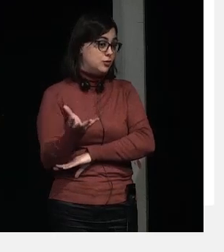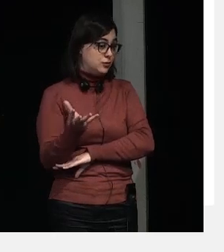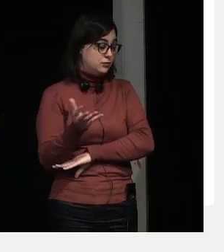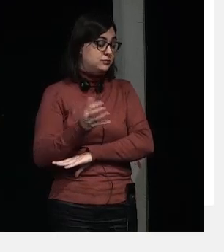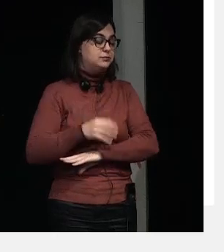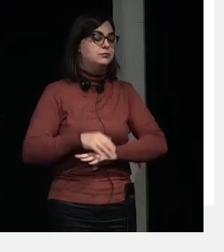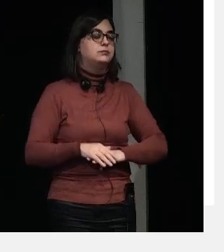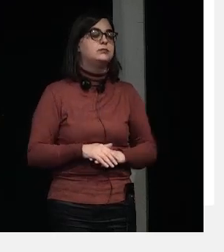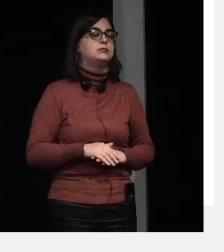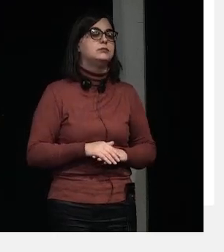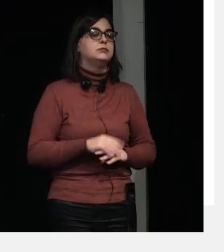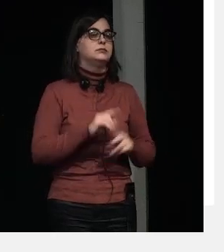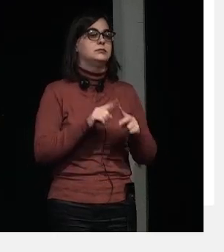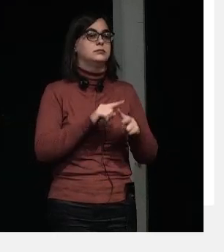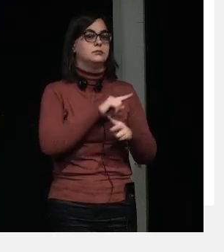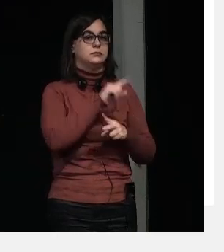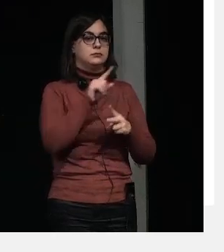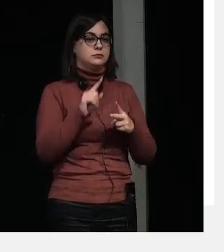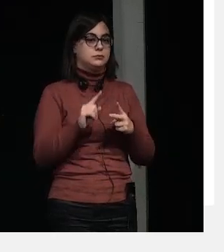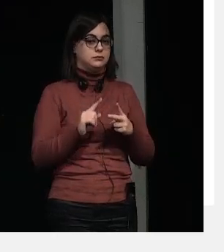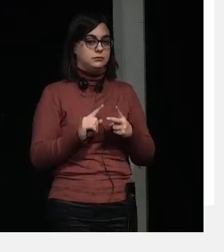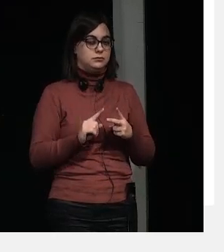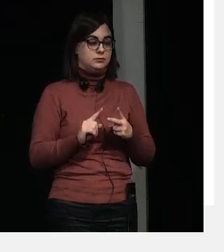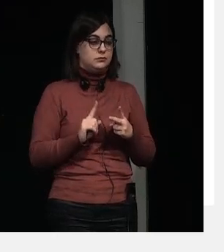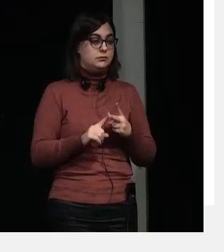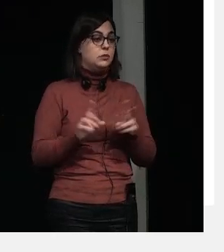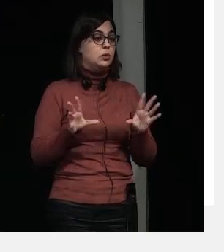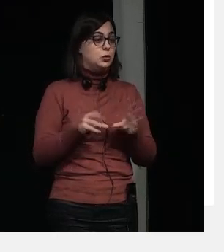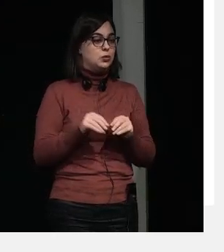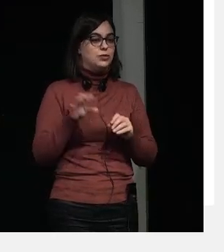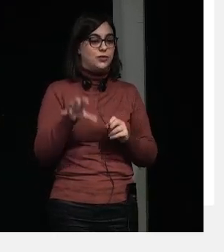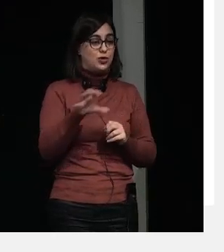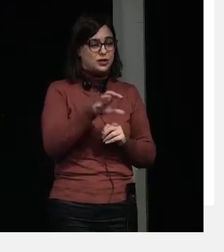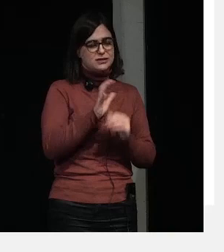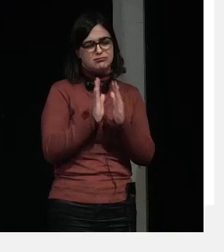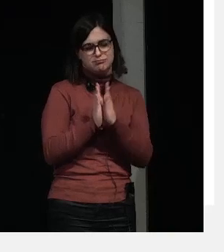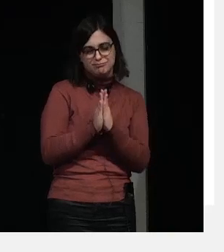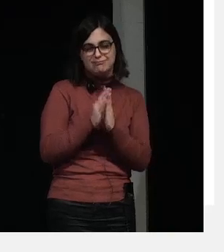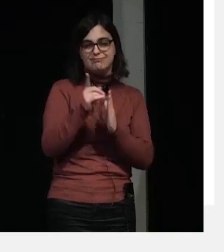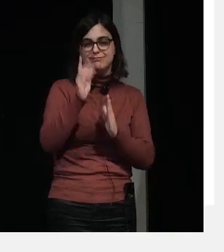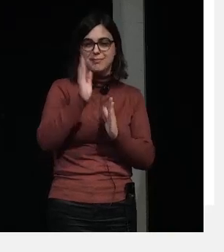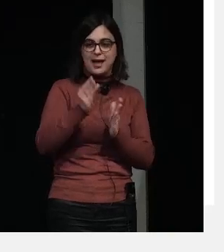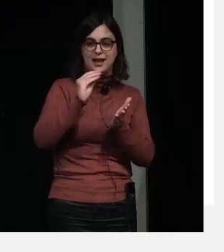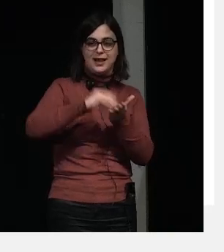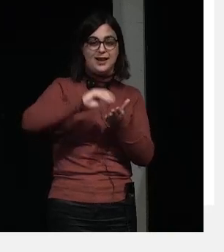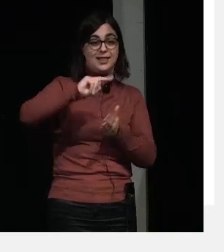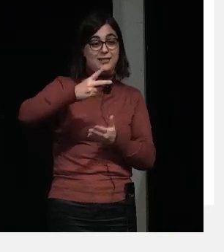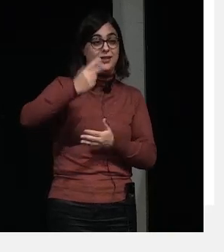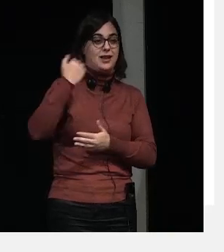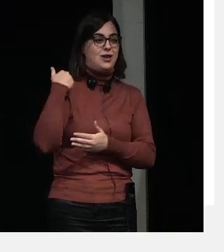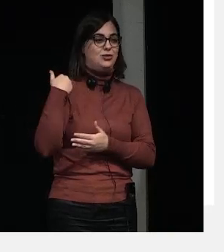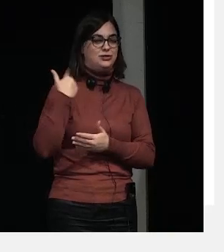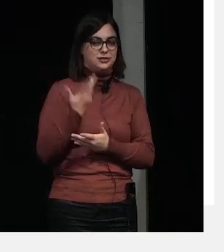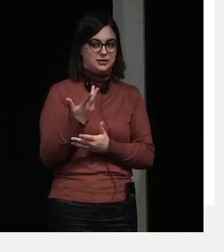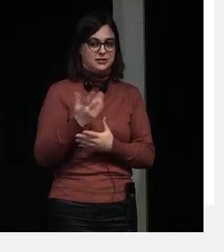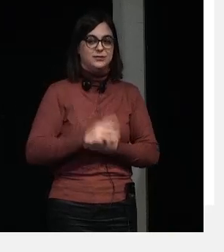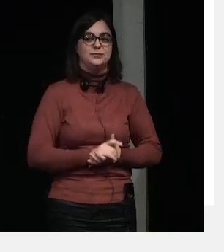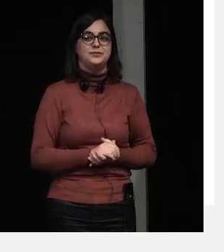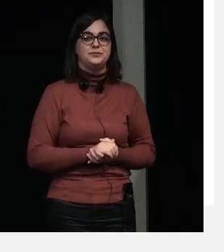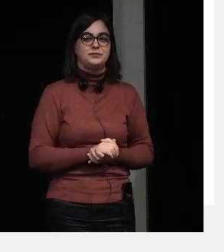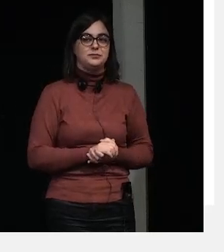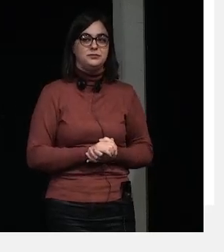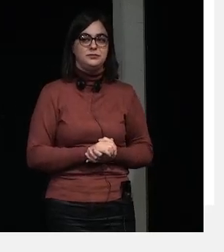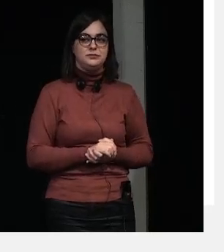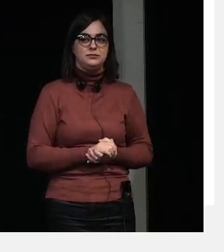Τώρα, όσο αναφορά τους φορείς, θα ήθελα να μου ξανακάνετε το δεύτερο σκέλος της ερώτησής σας, αν είναι εφικτό.